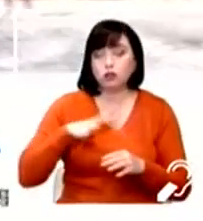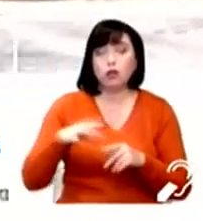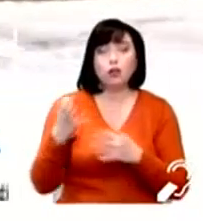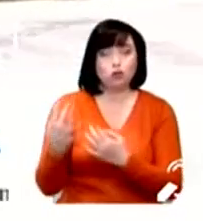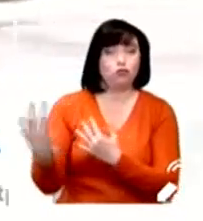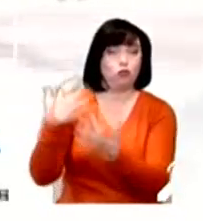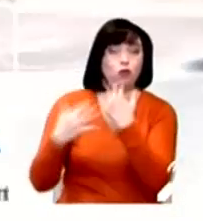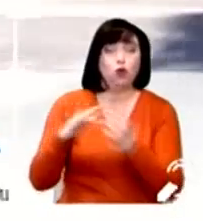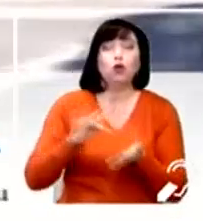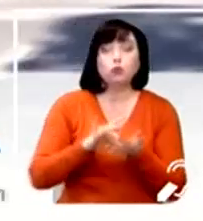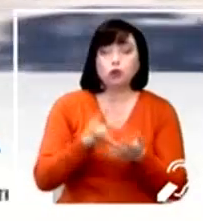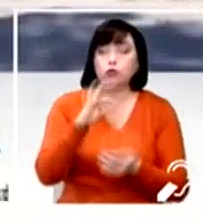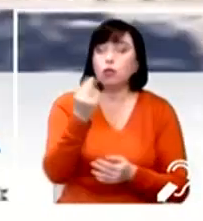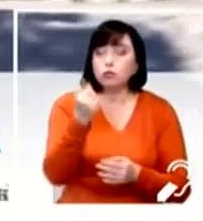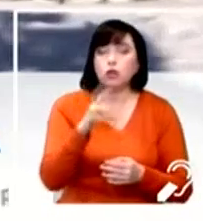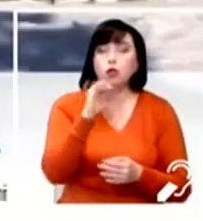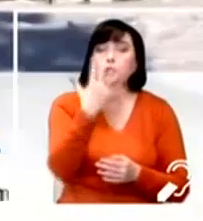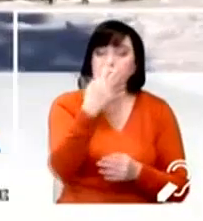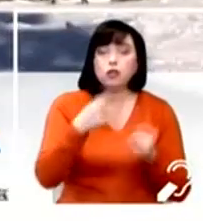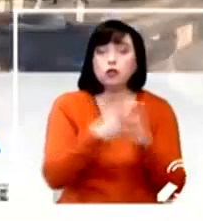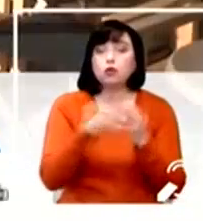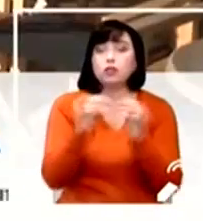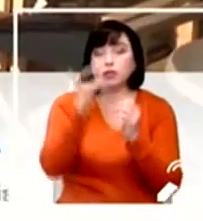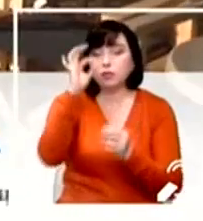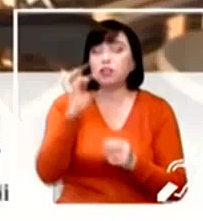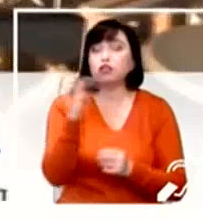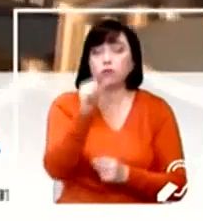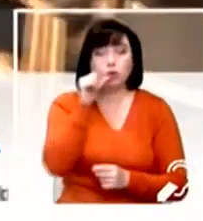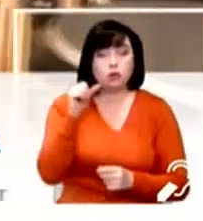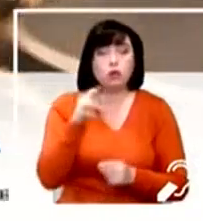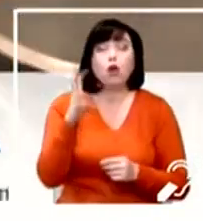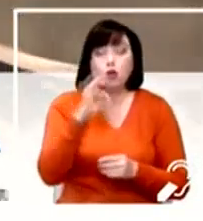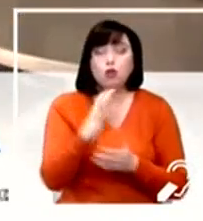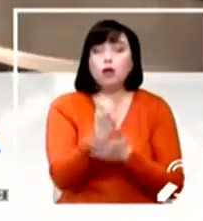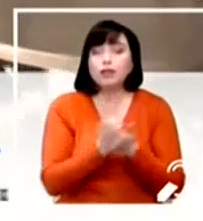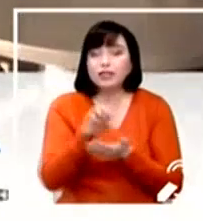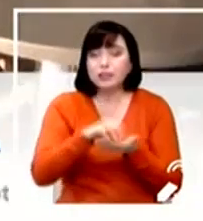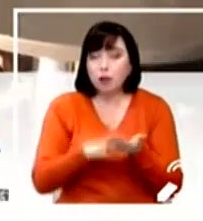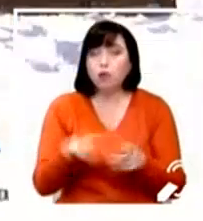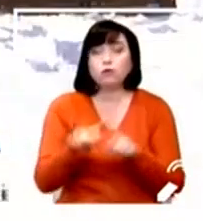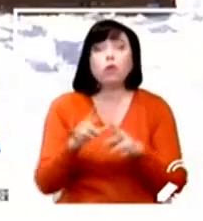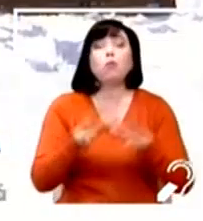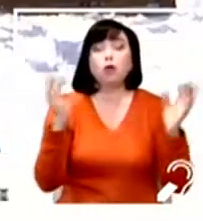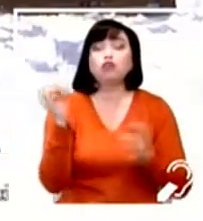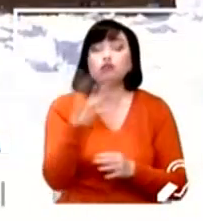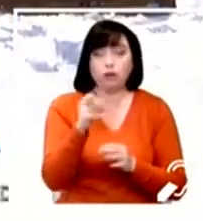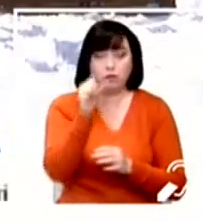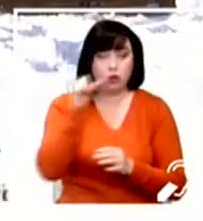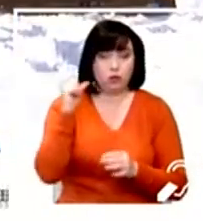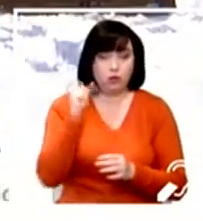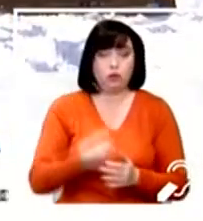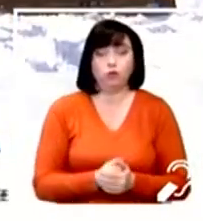turiști, dar cu prețuri mai mari, cu 5 până la 10% față de anul trecut. Chiar și așa, numărul rezervărilor este mai mare decât în perioada similară